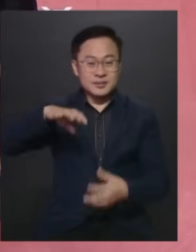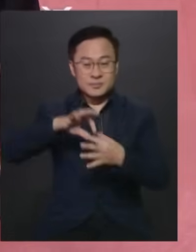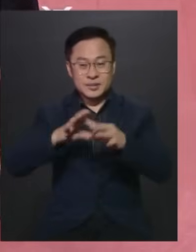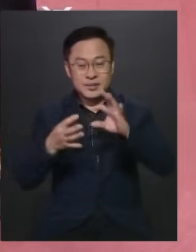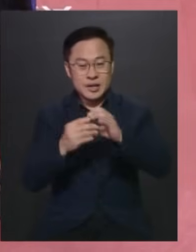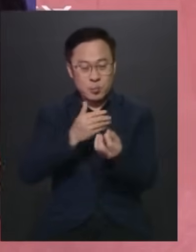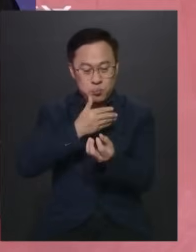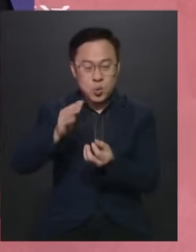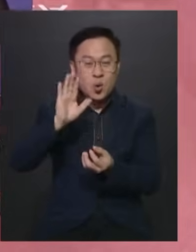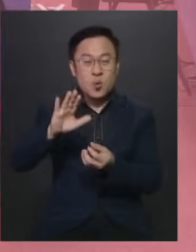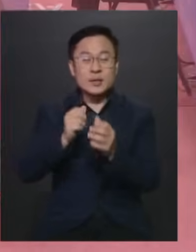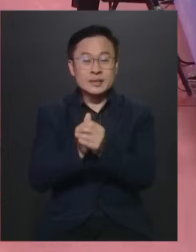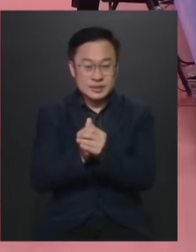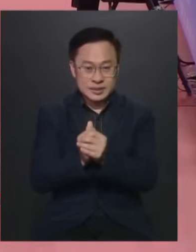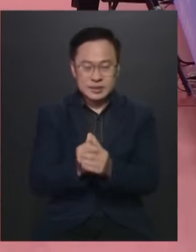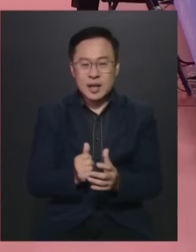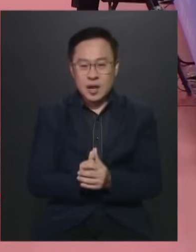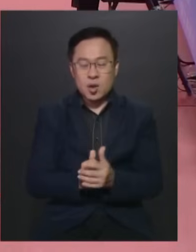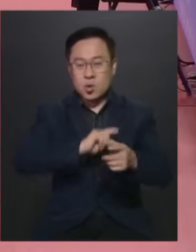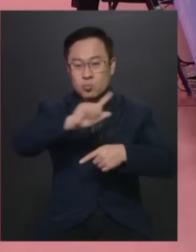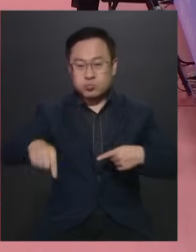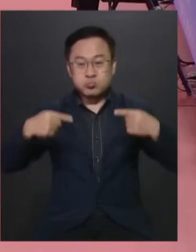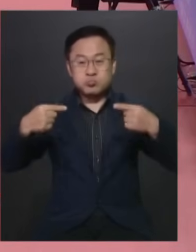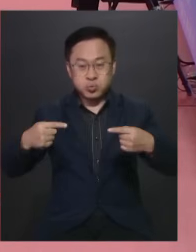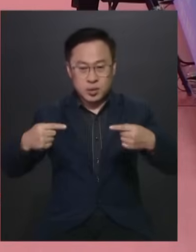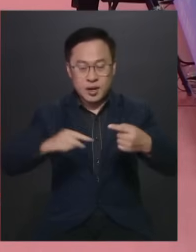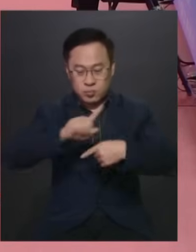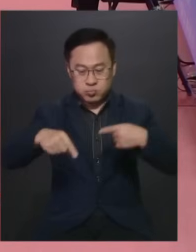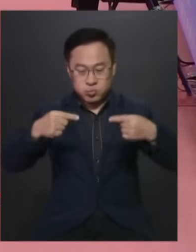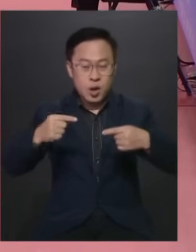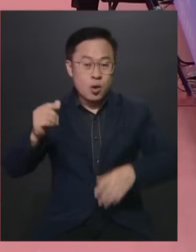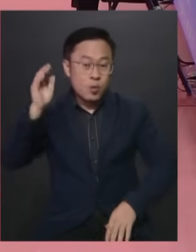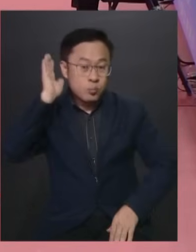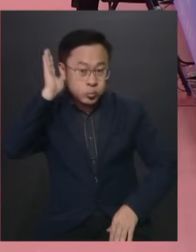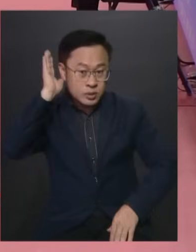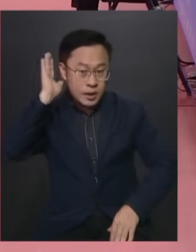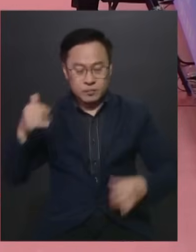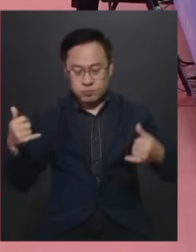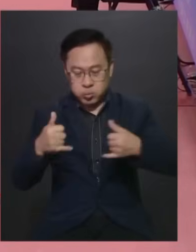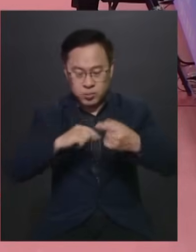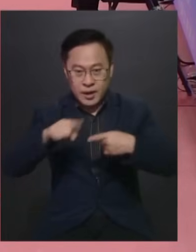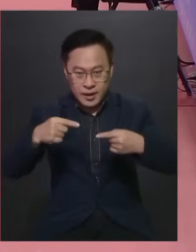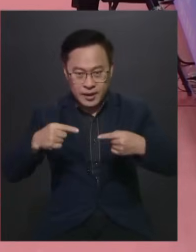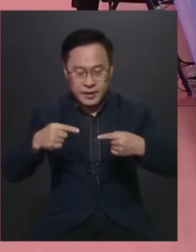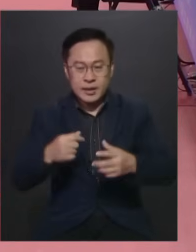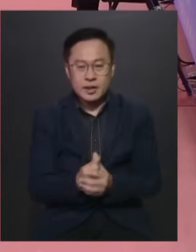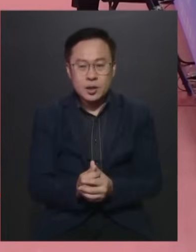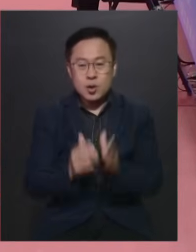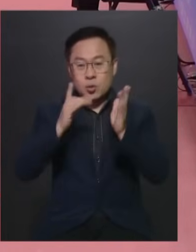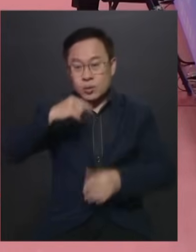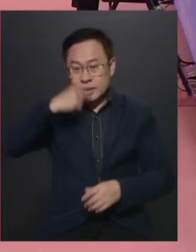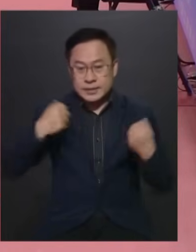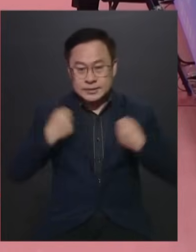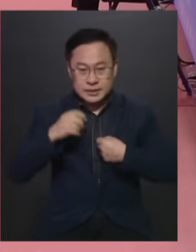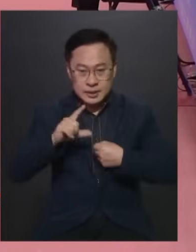ยิมเนเซียมนะครับไฮไลท์ของนักกีฬาไทยครับก็อยู่ที่การแข่งขันประเภทชายเดี่ยวคลาสในรอบชิงชนะเลิศนะครับเจ้ารุ่งรุ่งโรจน